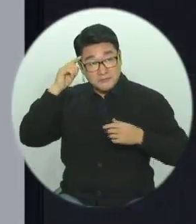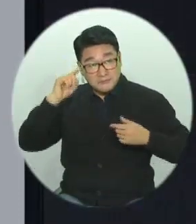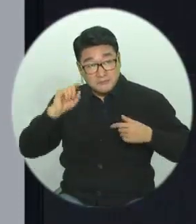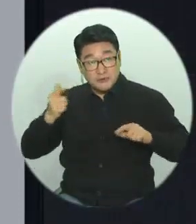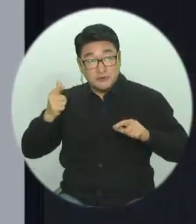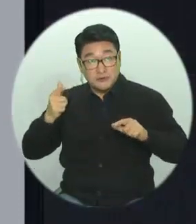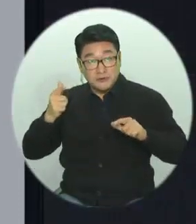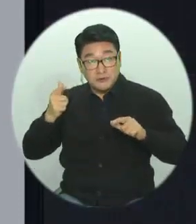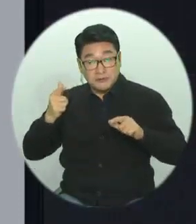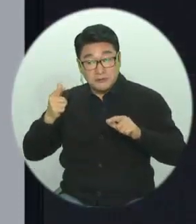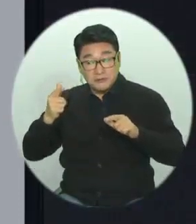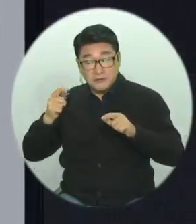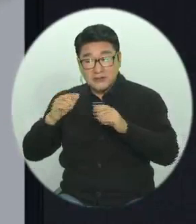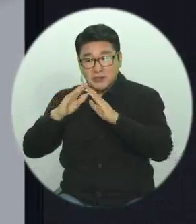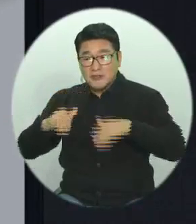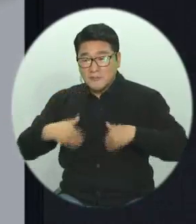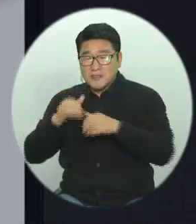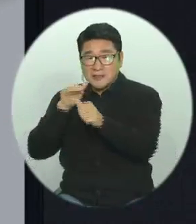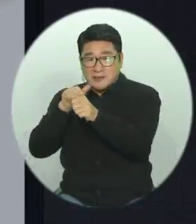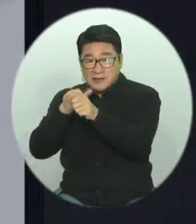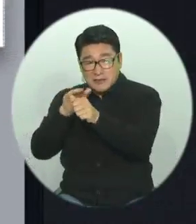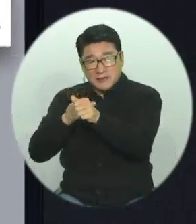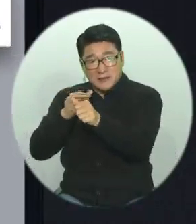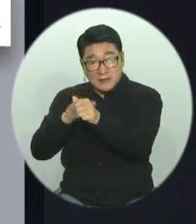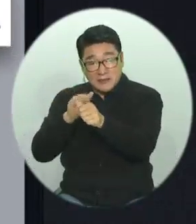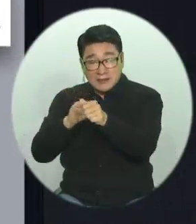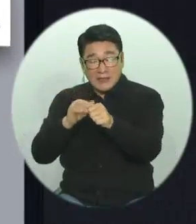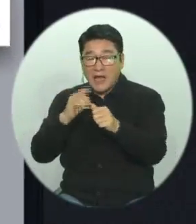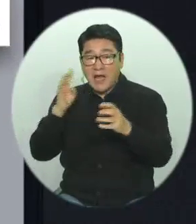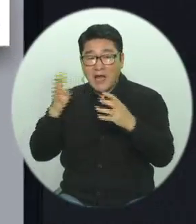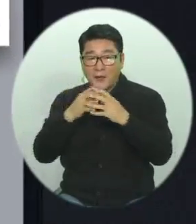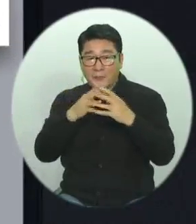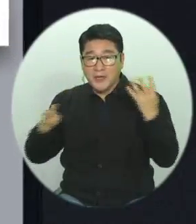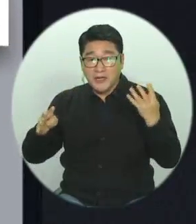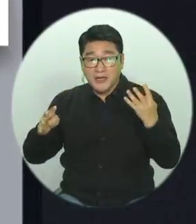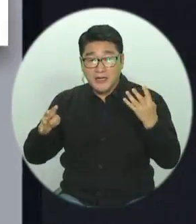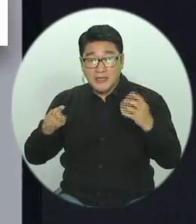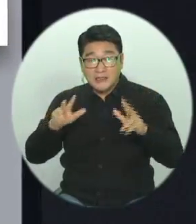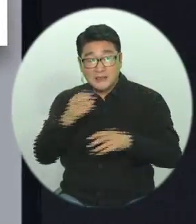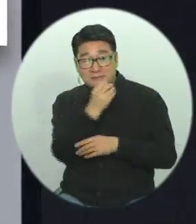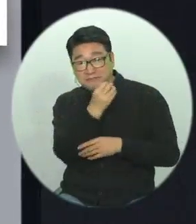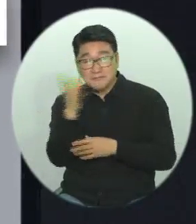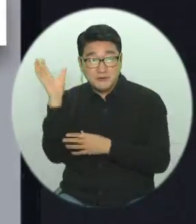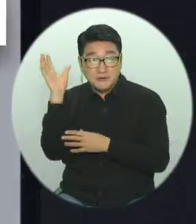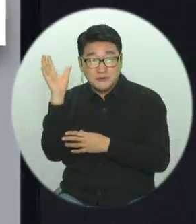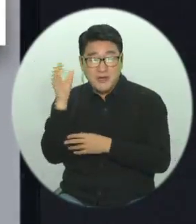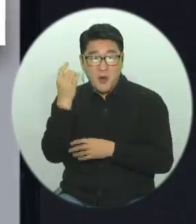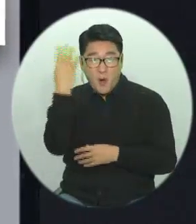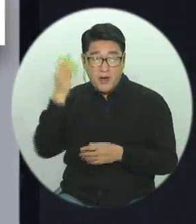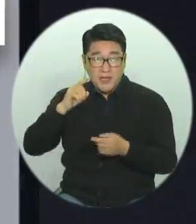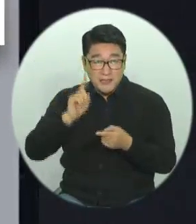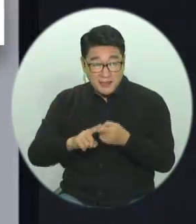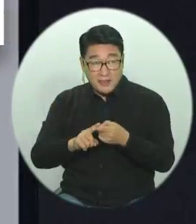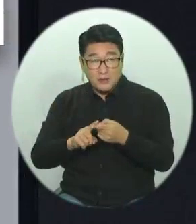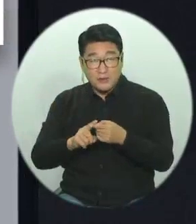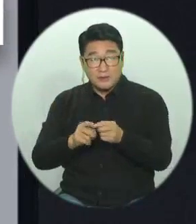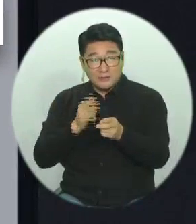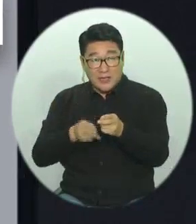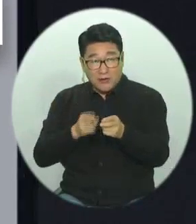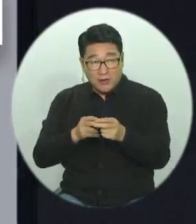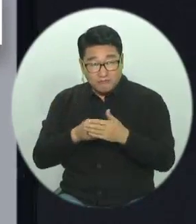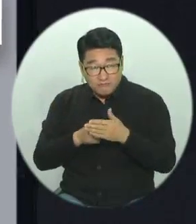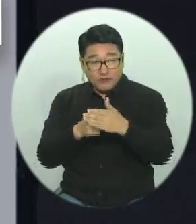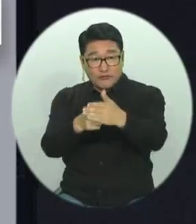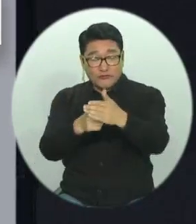전라남도를 설득하고 나섰지만 합의 도출에 실패했고 전남도는 최근 보도자료를 통해 기존 한대로 광역 방 사업을